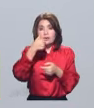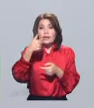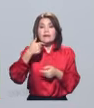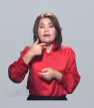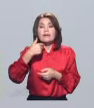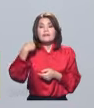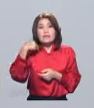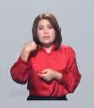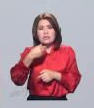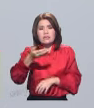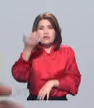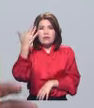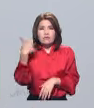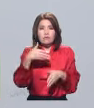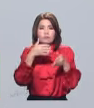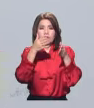президент бұрынғыдай жеке